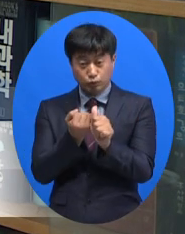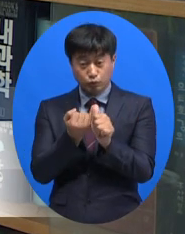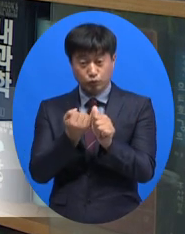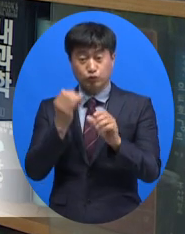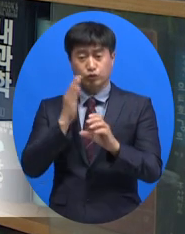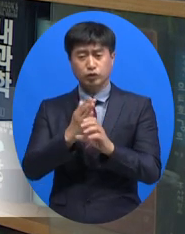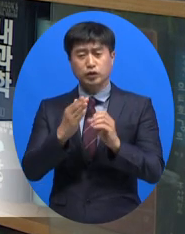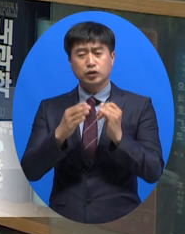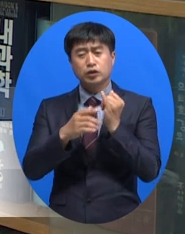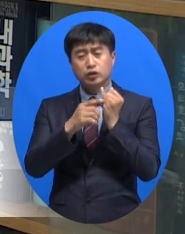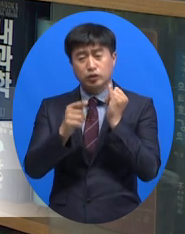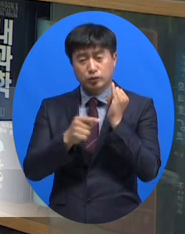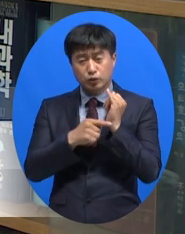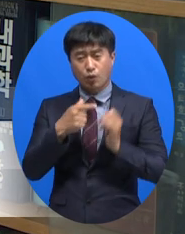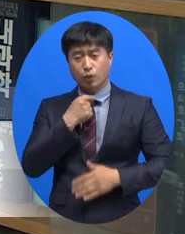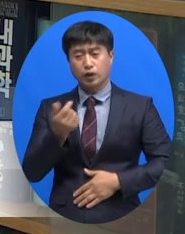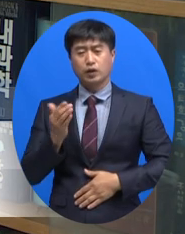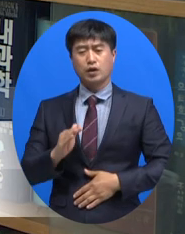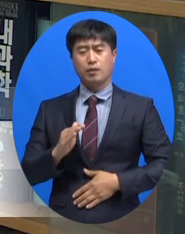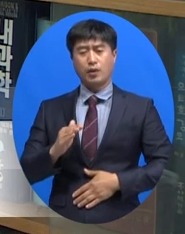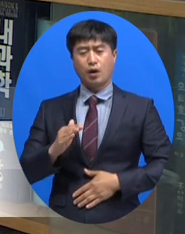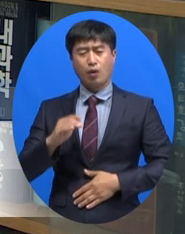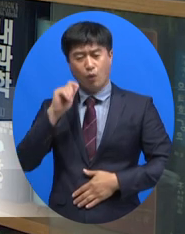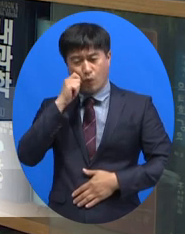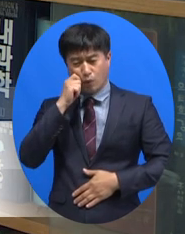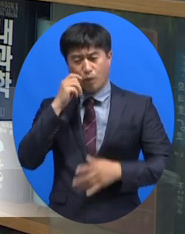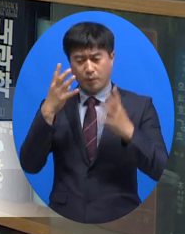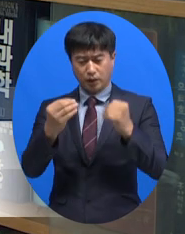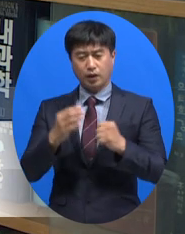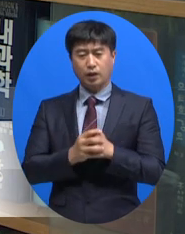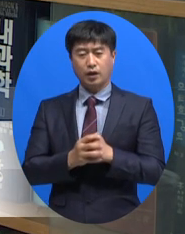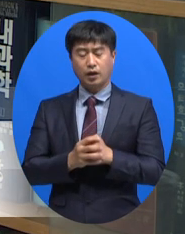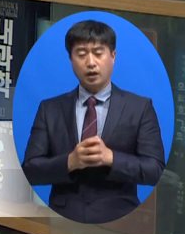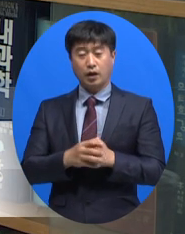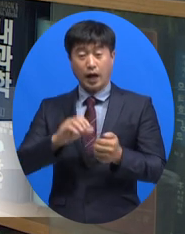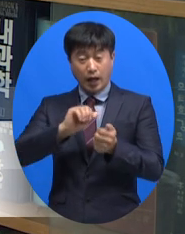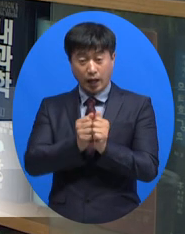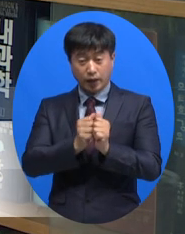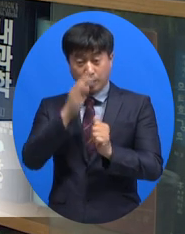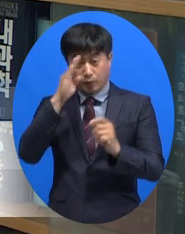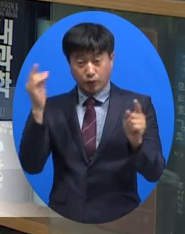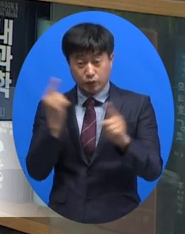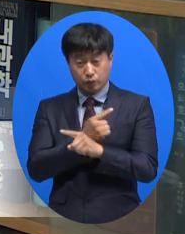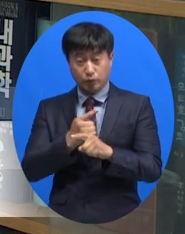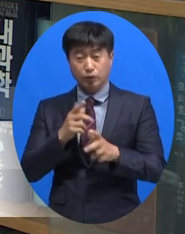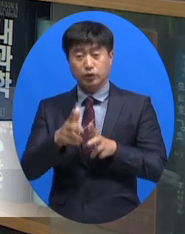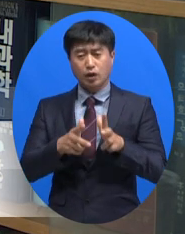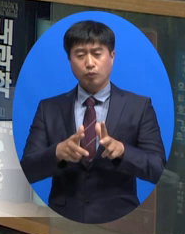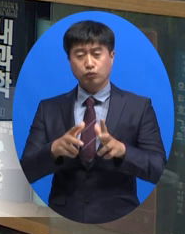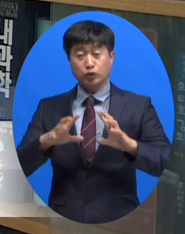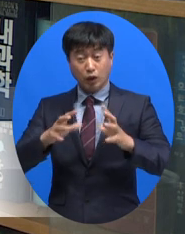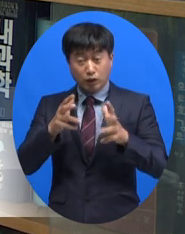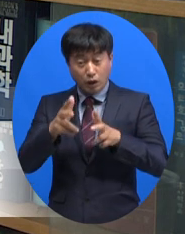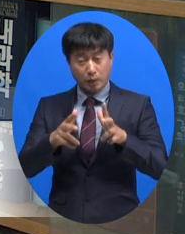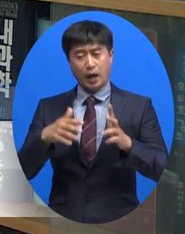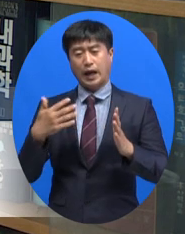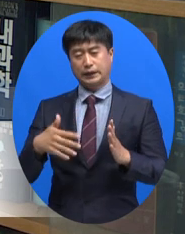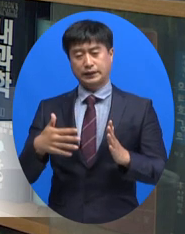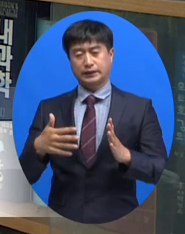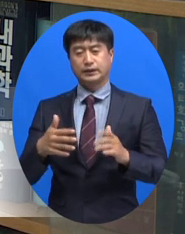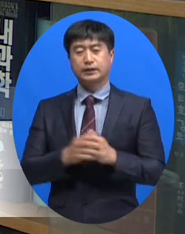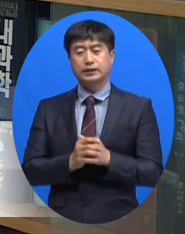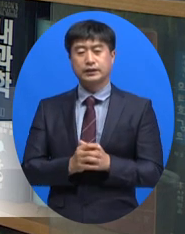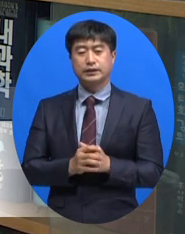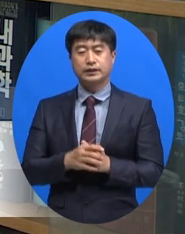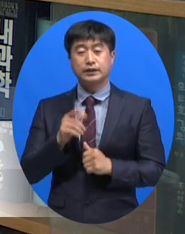임신을 원하고 싶지만 임신이 안 되는 경우가 굉장히 많습니다. 한의학 치료 사업은 아직 국가 사업으로 진행이 되지 않고